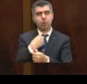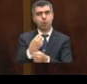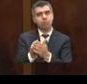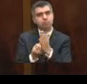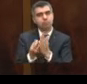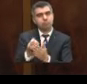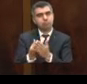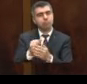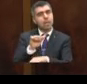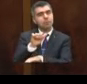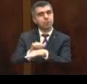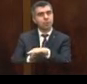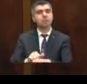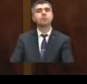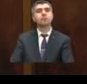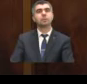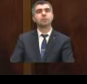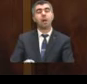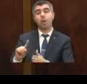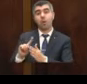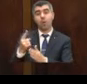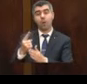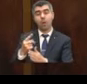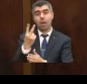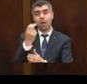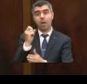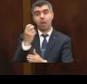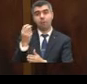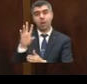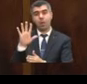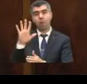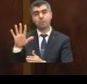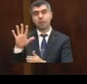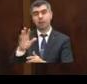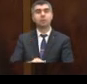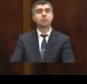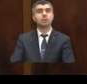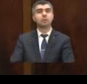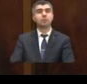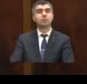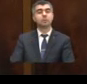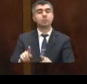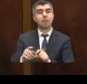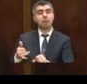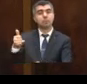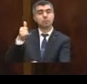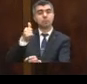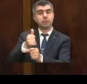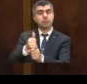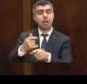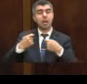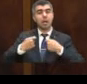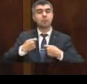بالتغطية الصحية. الأول هو سنة 2005 حيث ترأس صاحب الجلالة